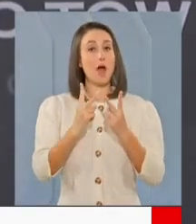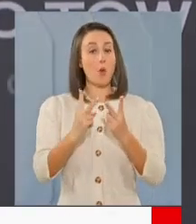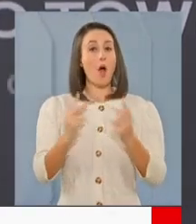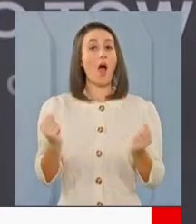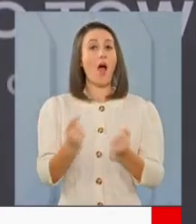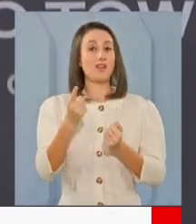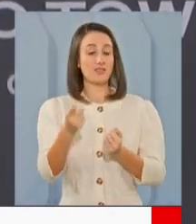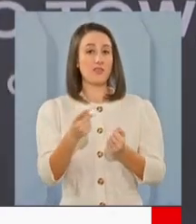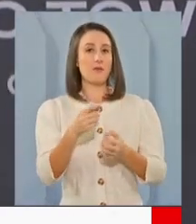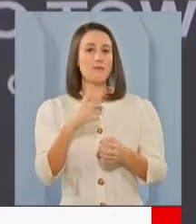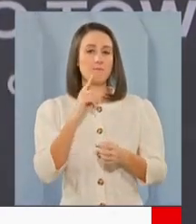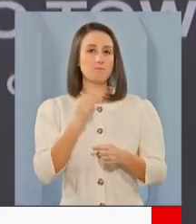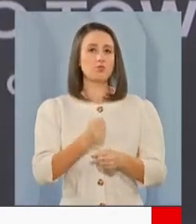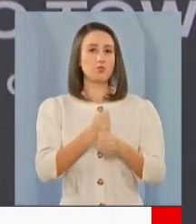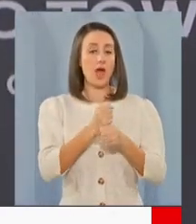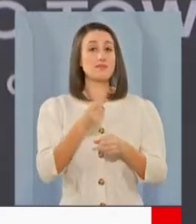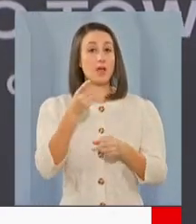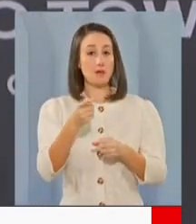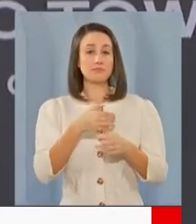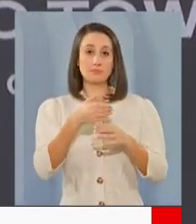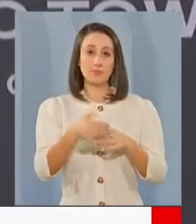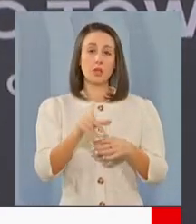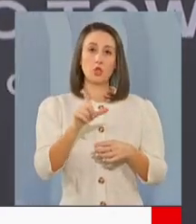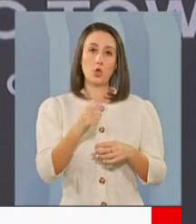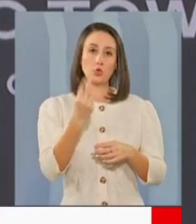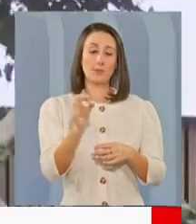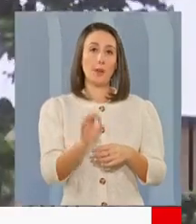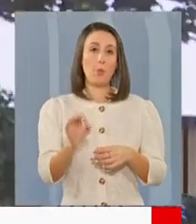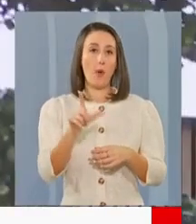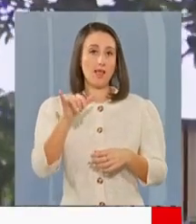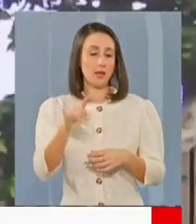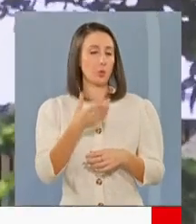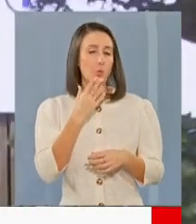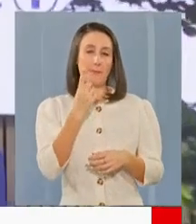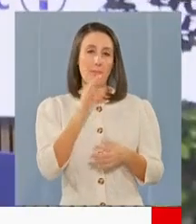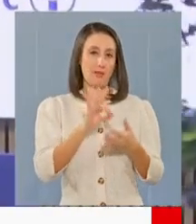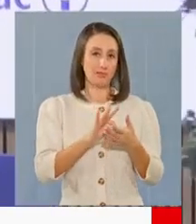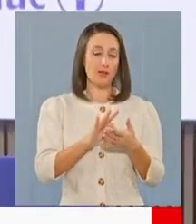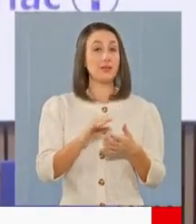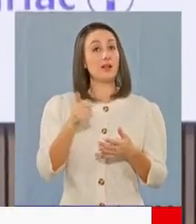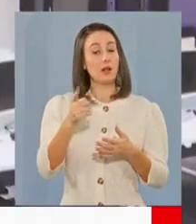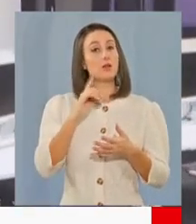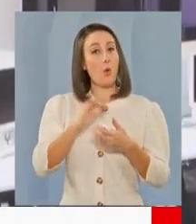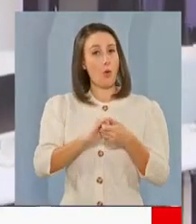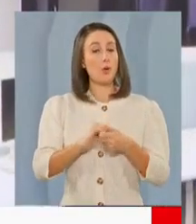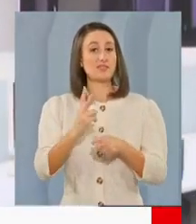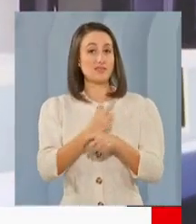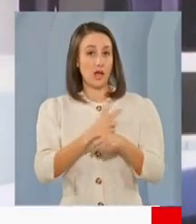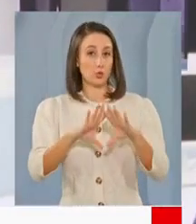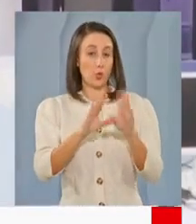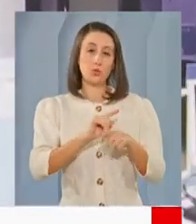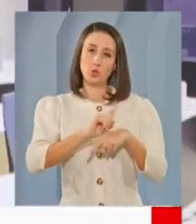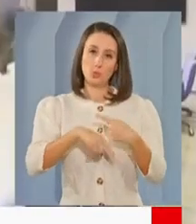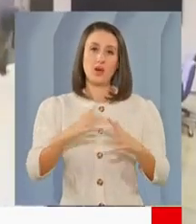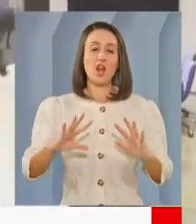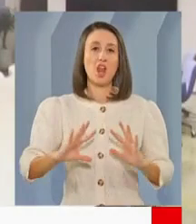patrimonial al fundației Țiriac a depășit în anul 2021 28 de milioane de lei nu e prima dată când Miliardarul colaborează cu statul român imediat